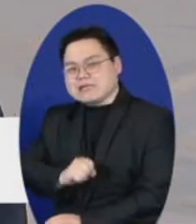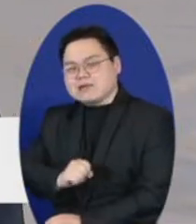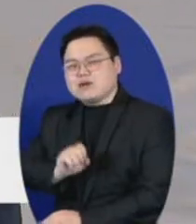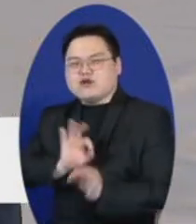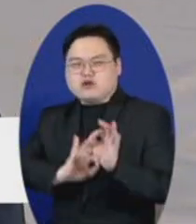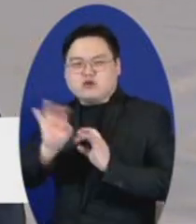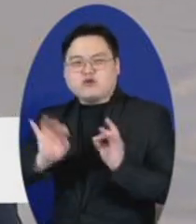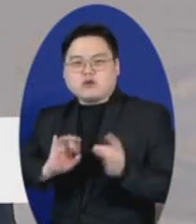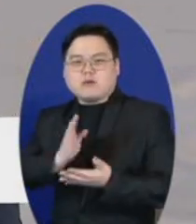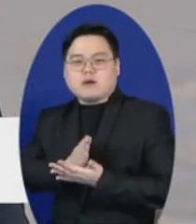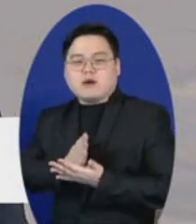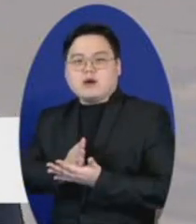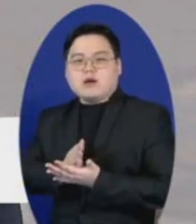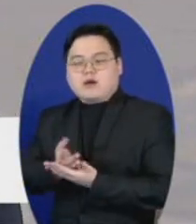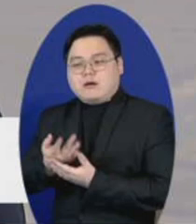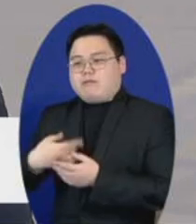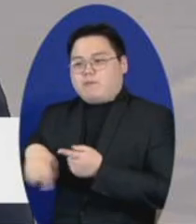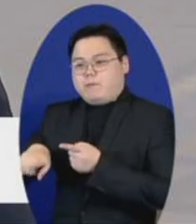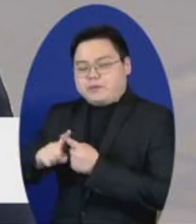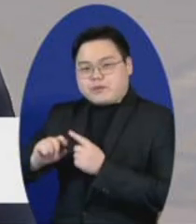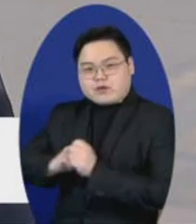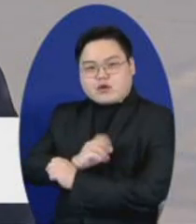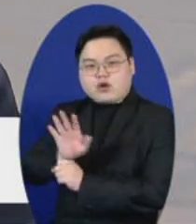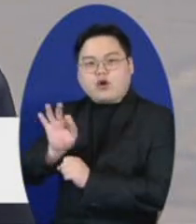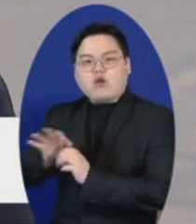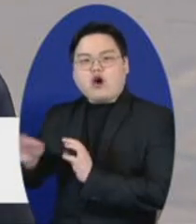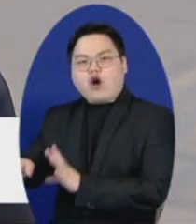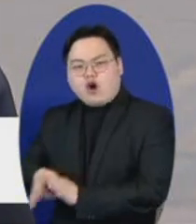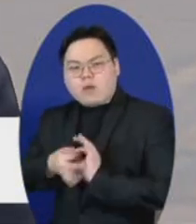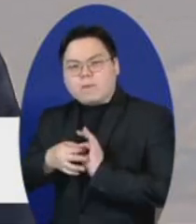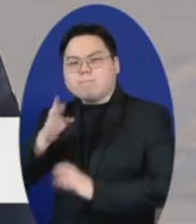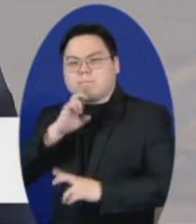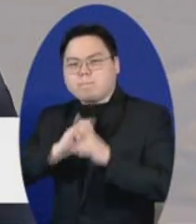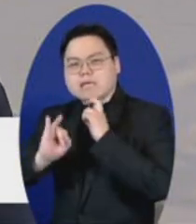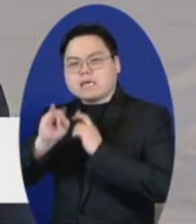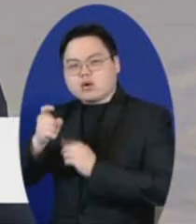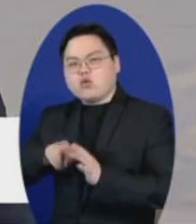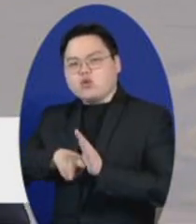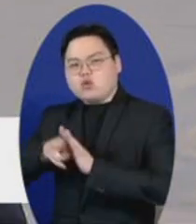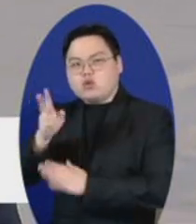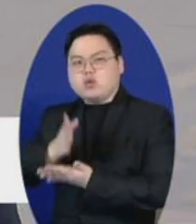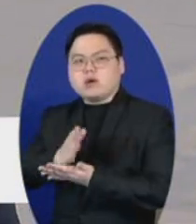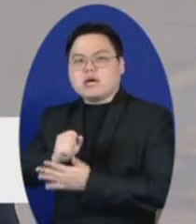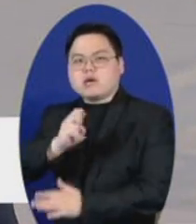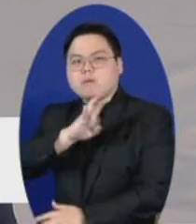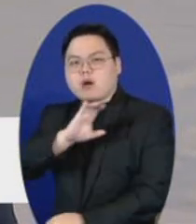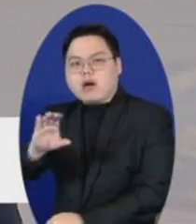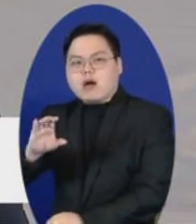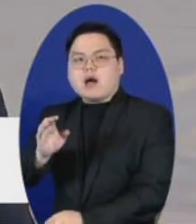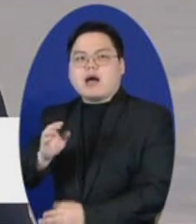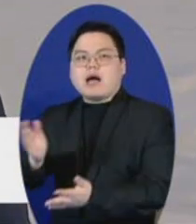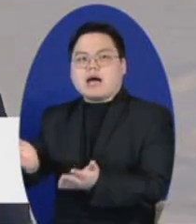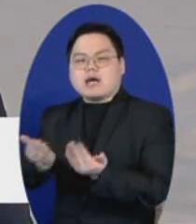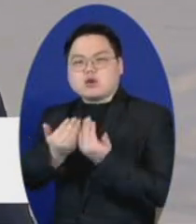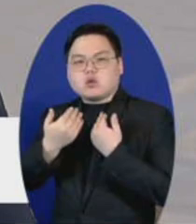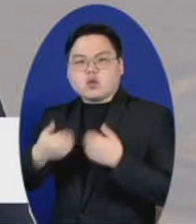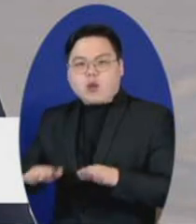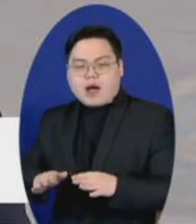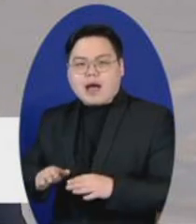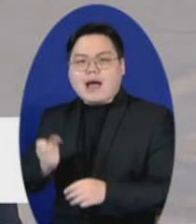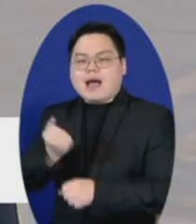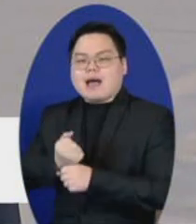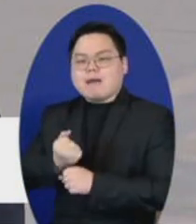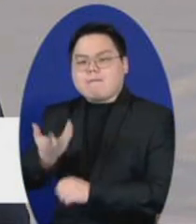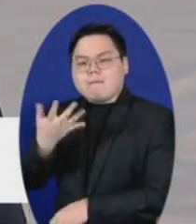хэрэг энэ бол эргээд нөгөө ковидын үр дагавар байгаа байхгүй. Маш олон аж ахуй нэгж үд алгаа хаалаа. Ажлын байр